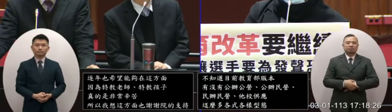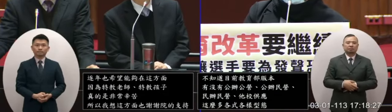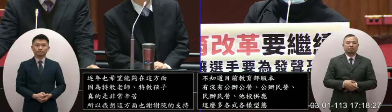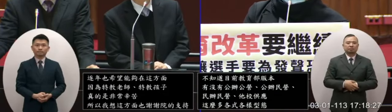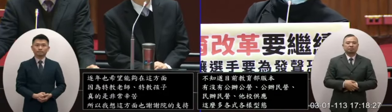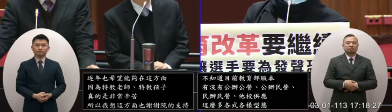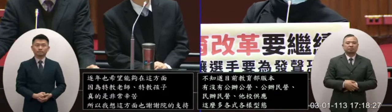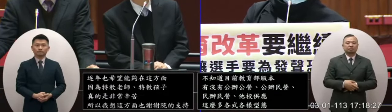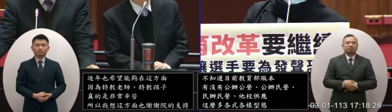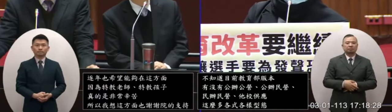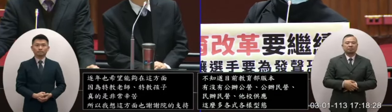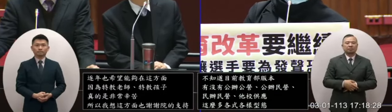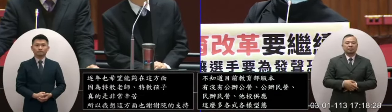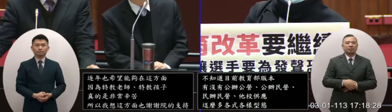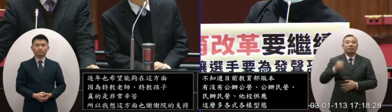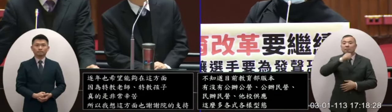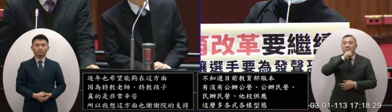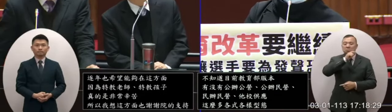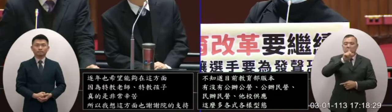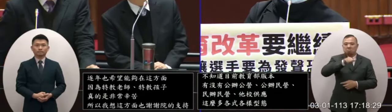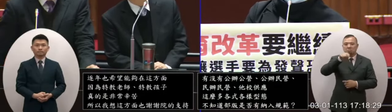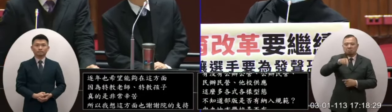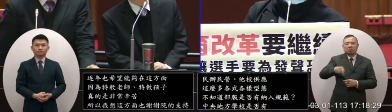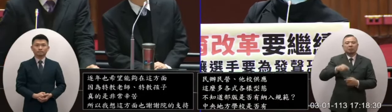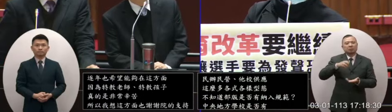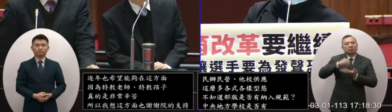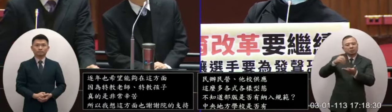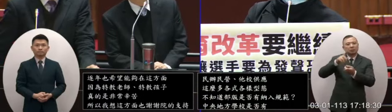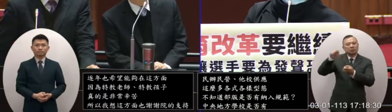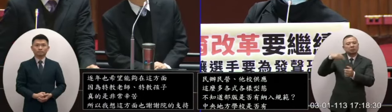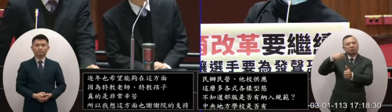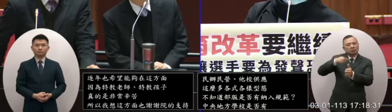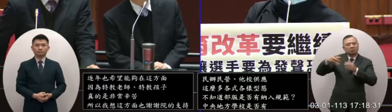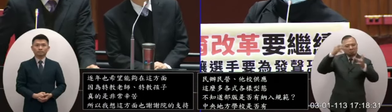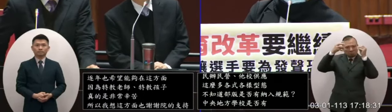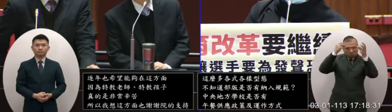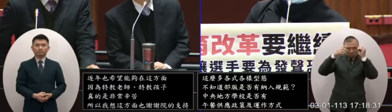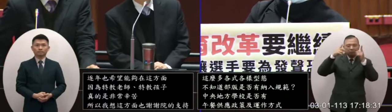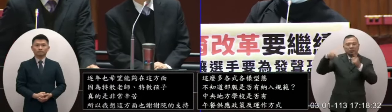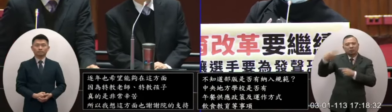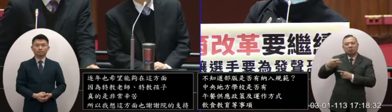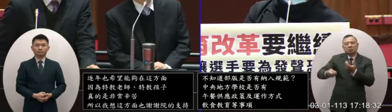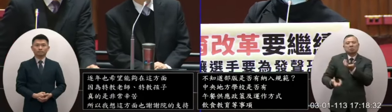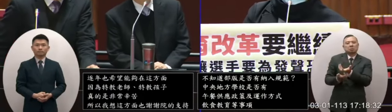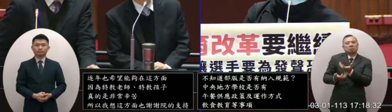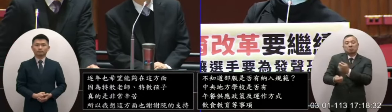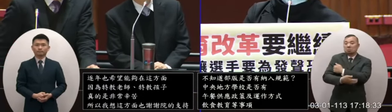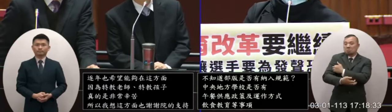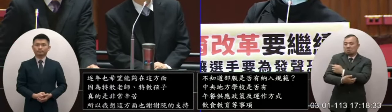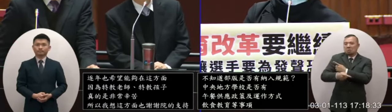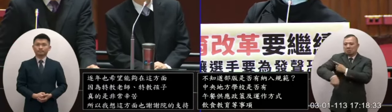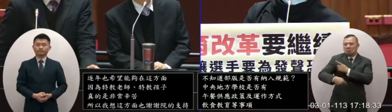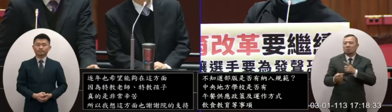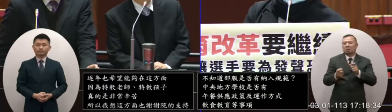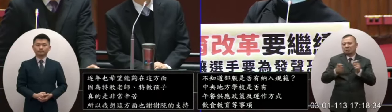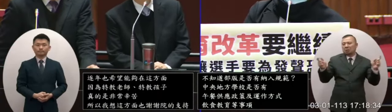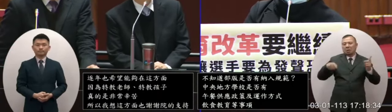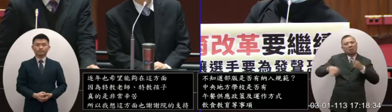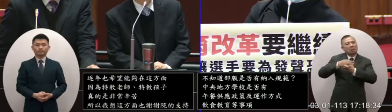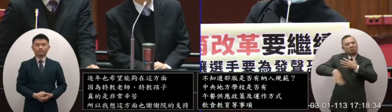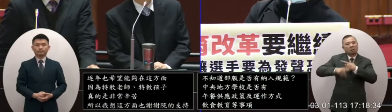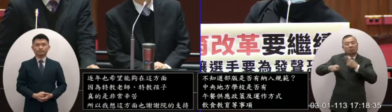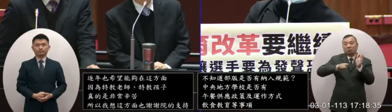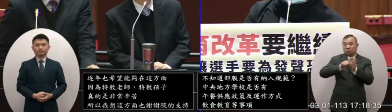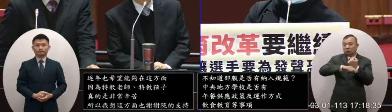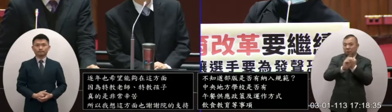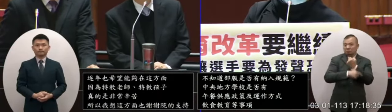营养师一直在反映学校的营养教育还有厨工人数常年不足的情况下，这个问题有没有机会在专法里面解决？接下